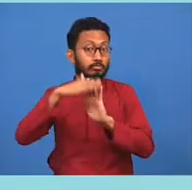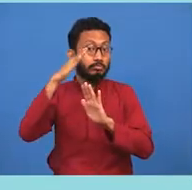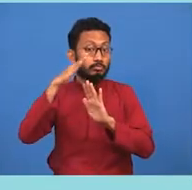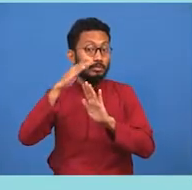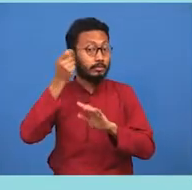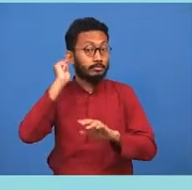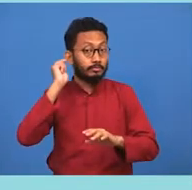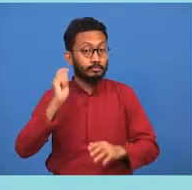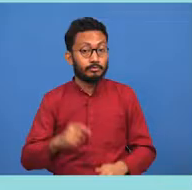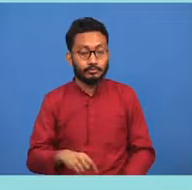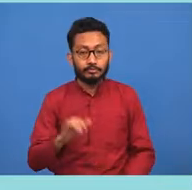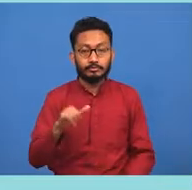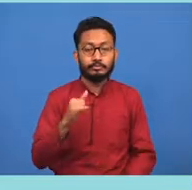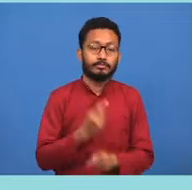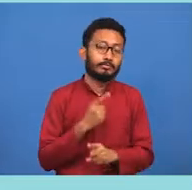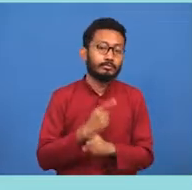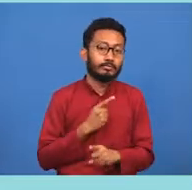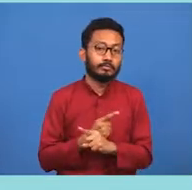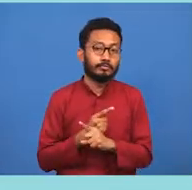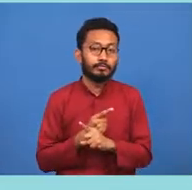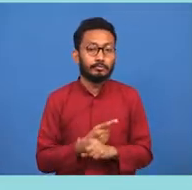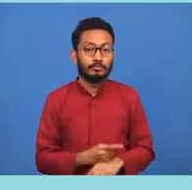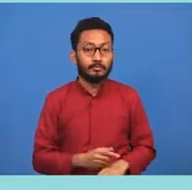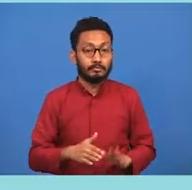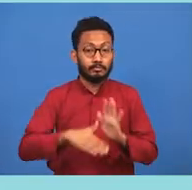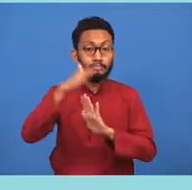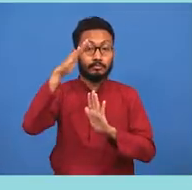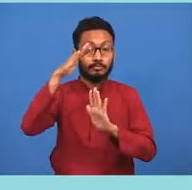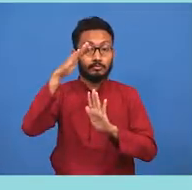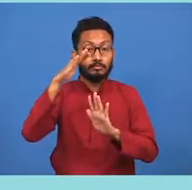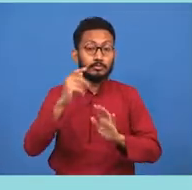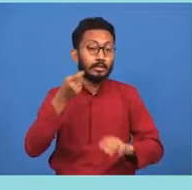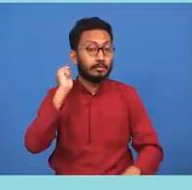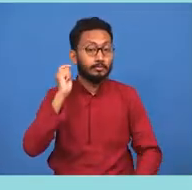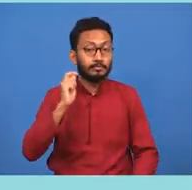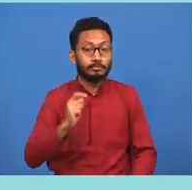Ya, betul. Gambar raja aras tenaga adalah seperti ini.